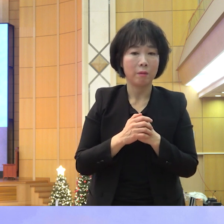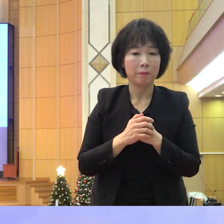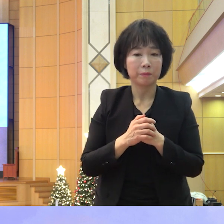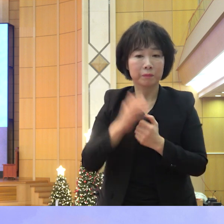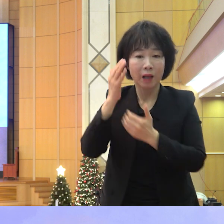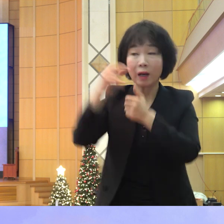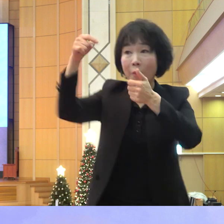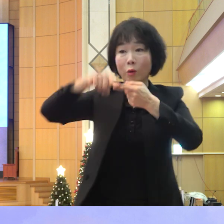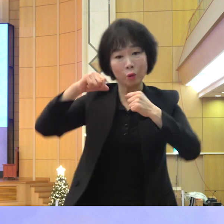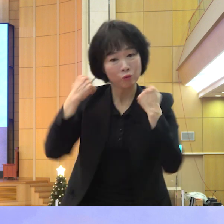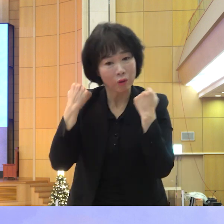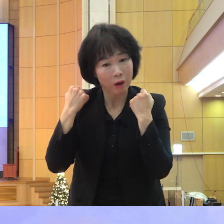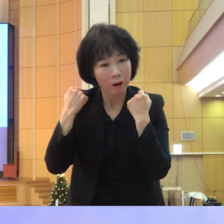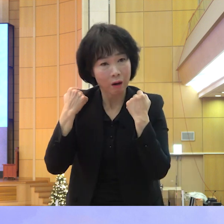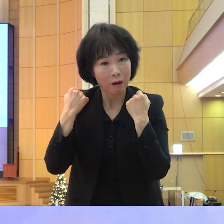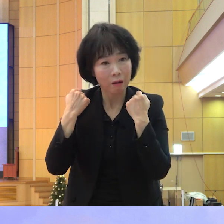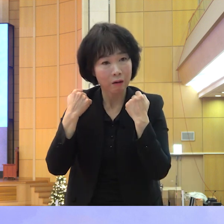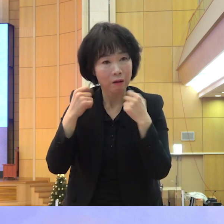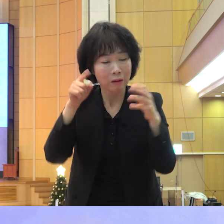살다가 그만